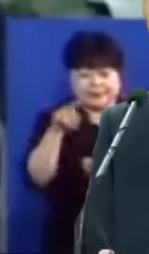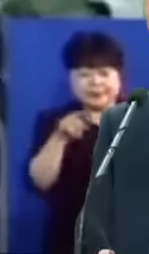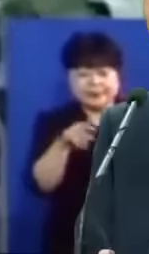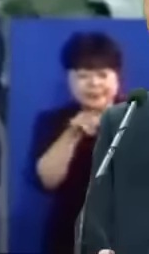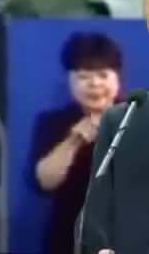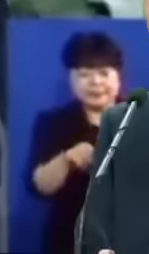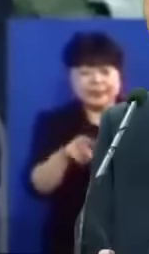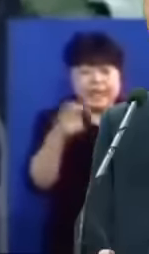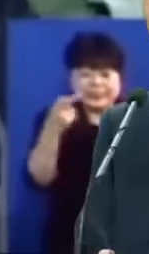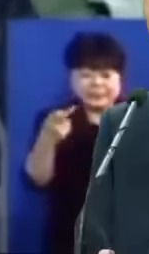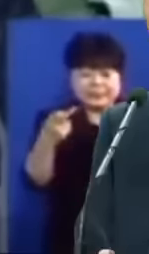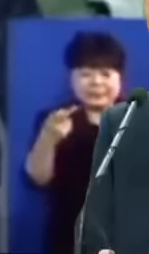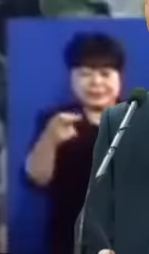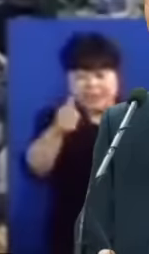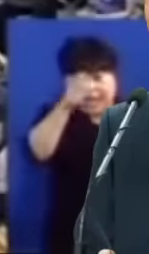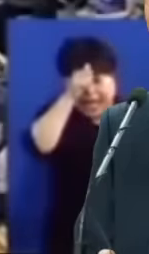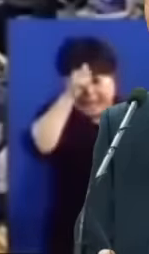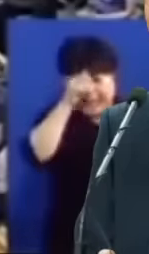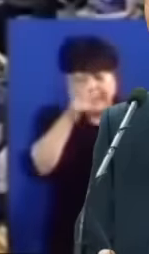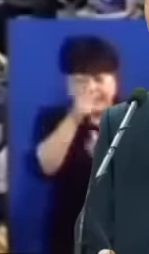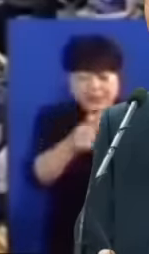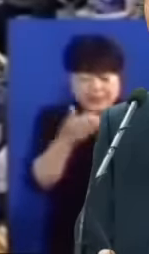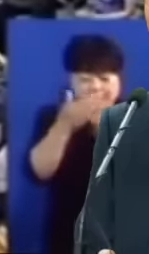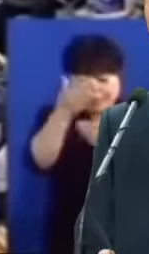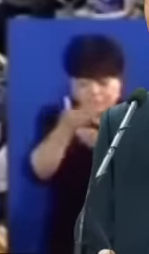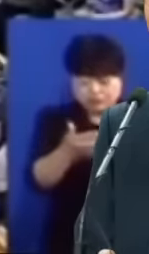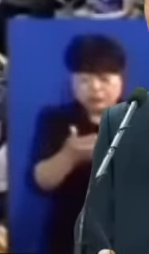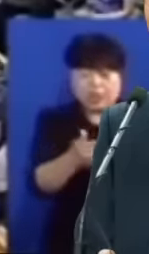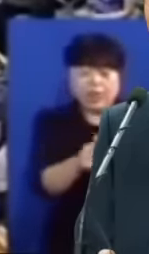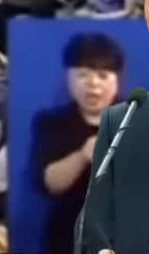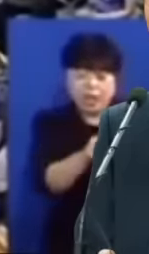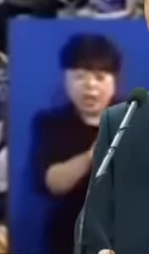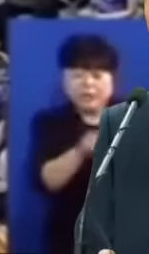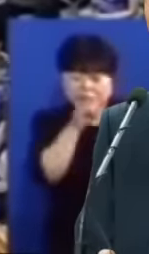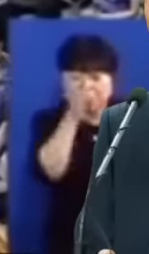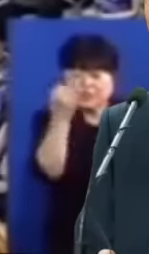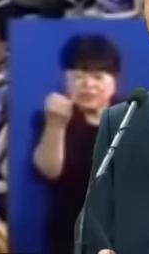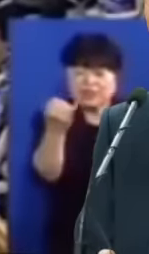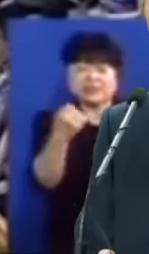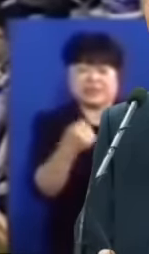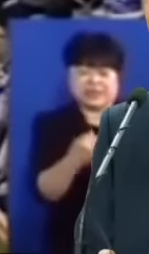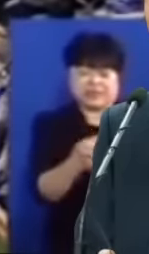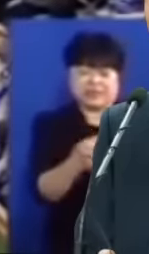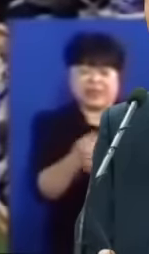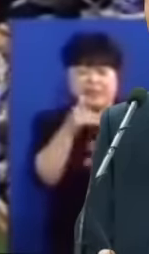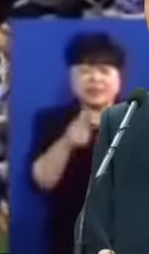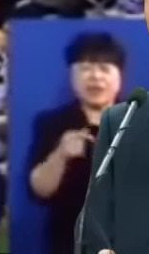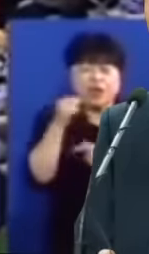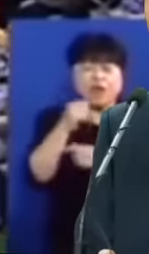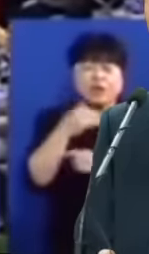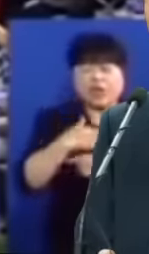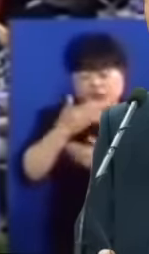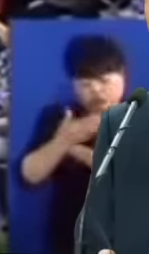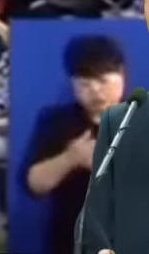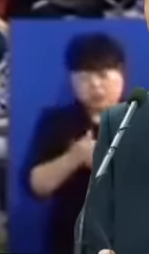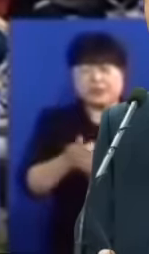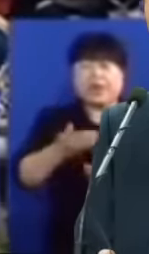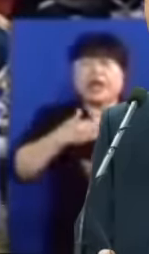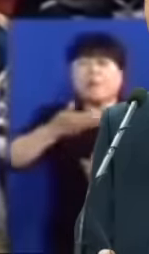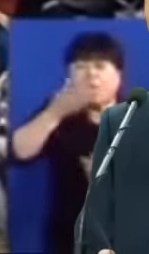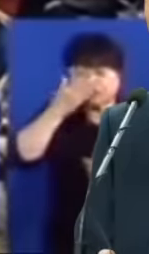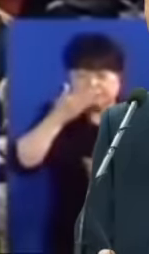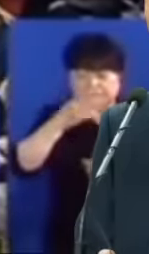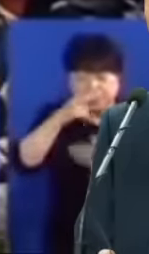3장 12절로 13절에 아담이 이르되 하나님이 주셔서 나와 함께 있게 하신 여자 그가 그 나무 열매를 내게 주므로 내가